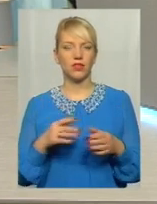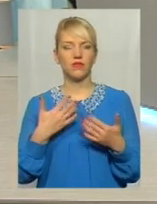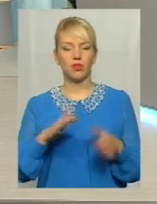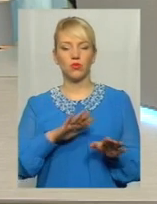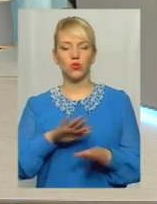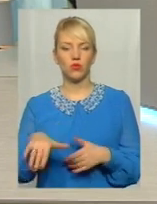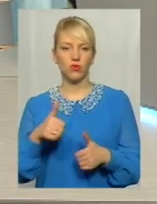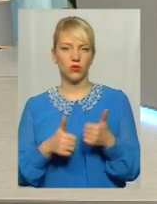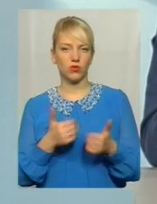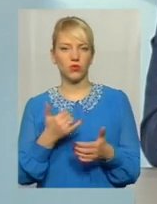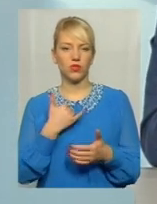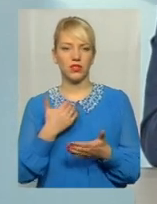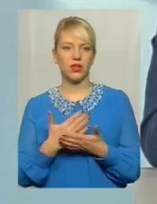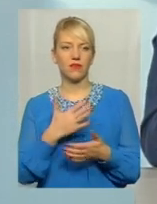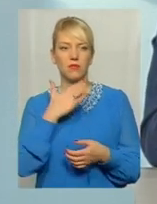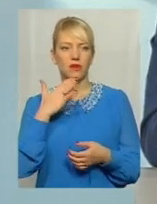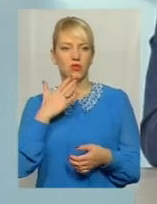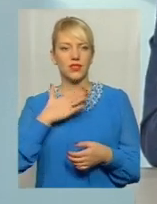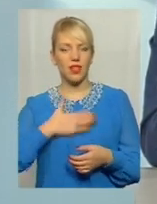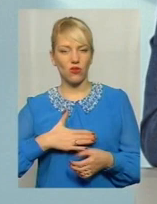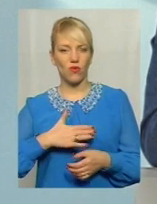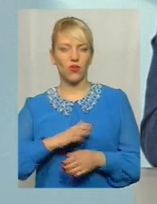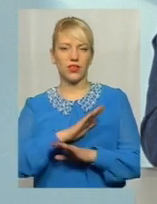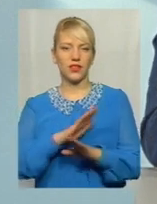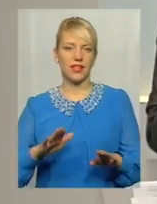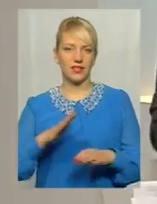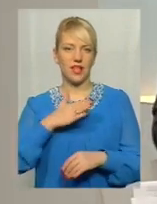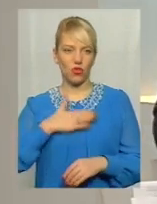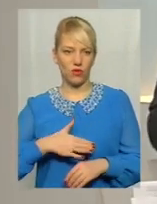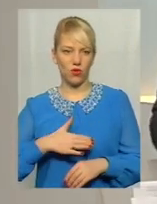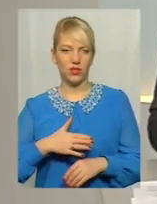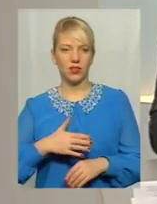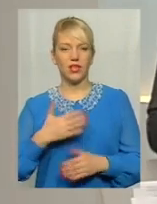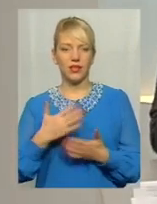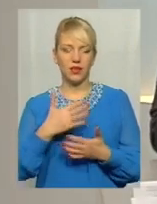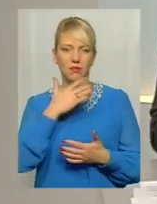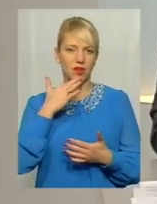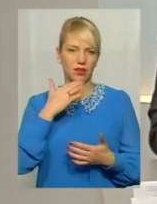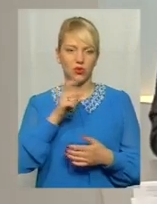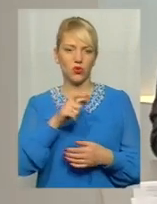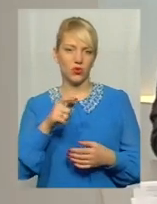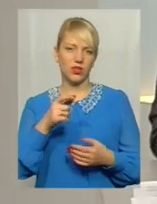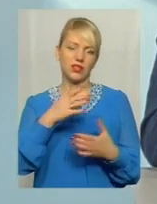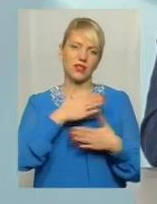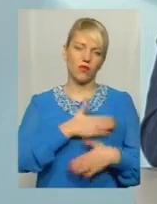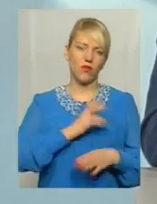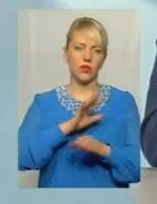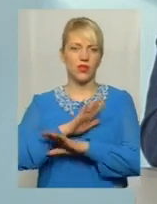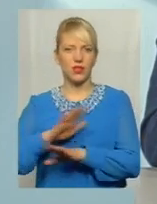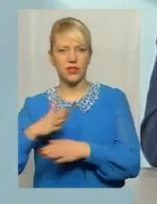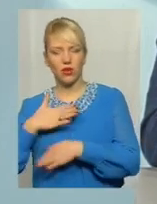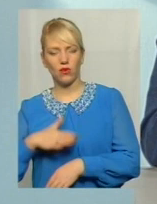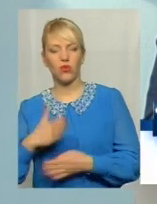в нас є дуже багато задоволених, дуже багато незадоволених. Ніхто про це не спорить. Є задоволені і незадоволені. Є дійсно